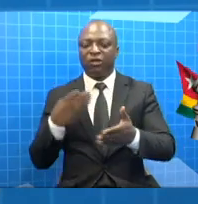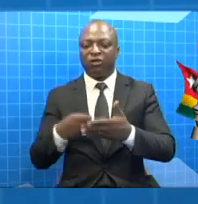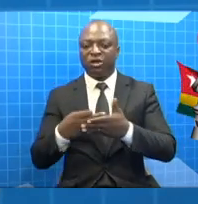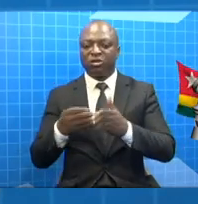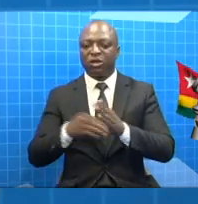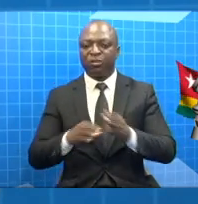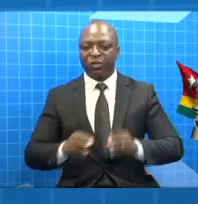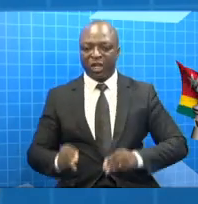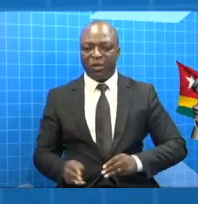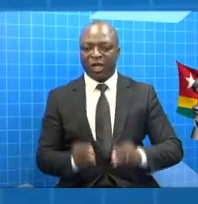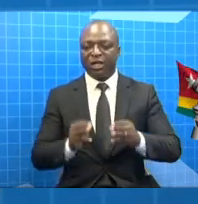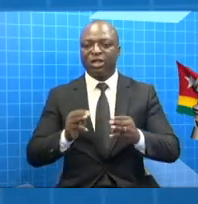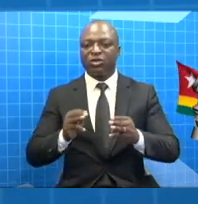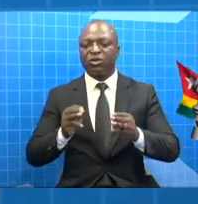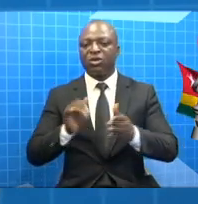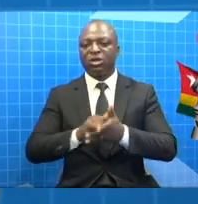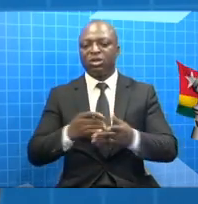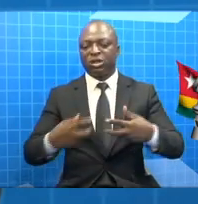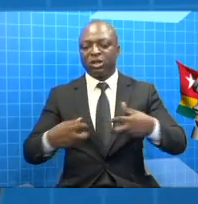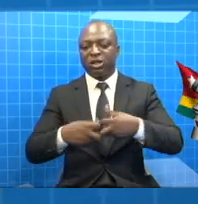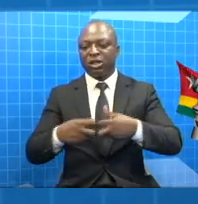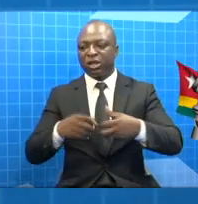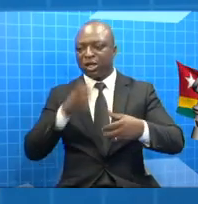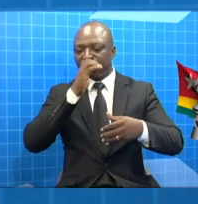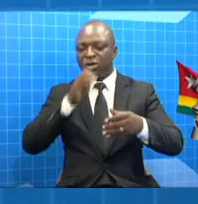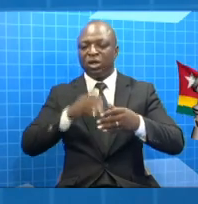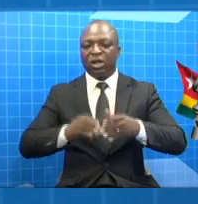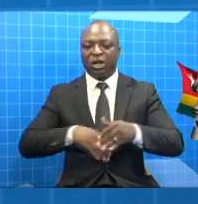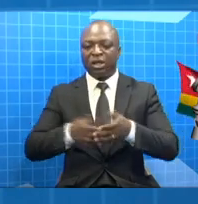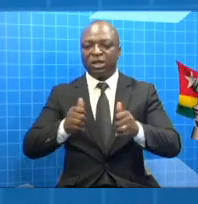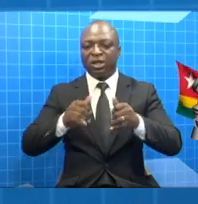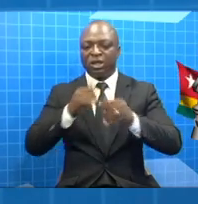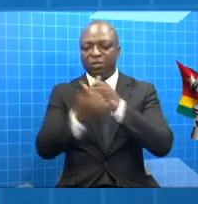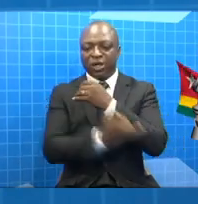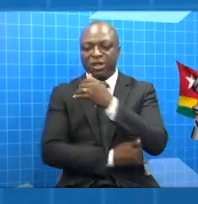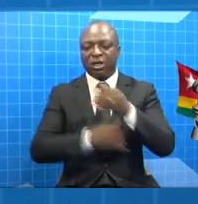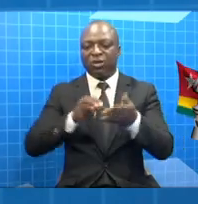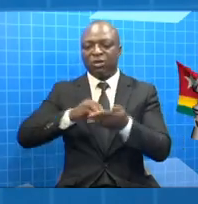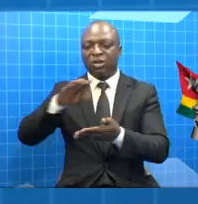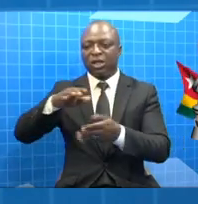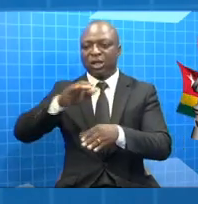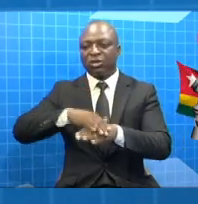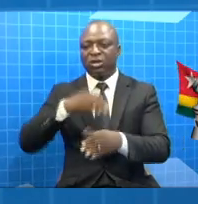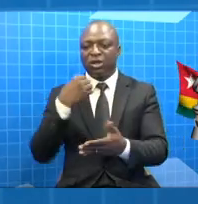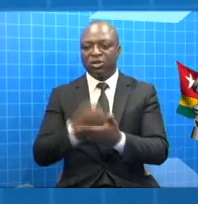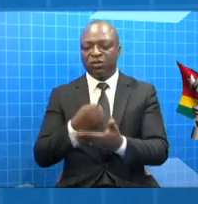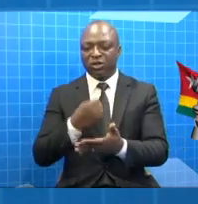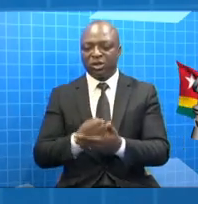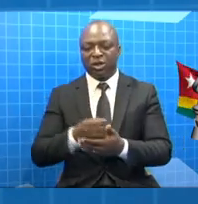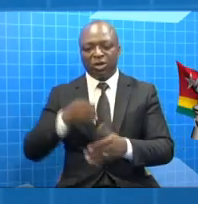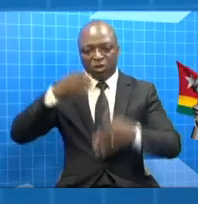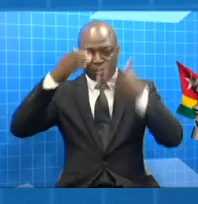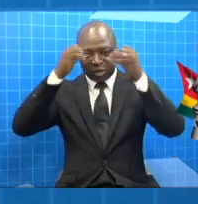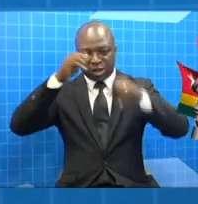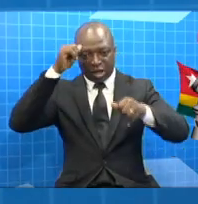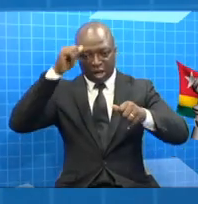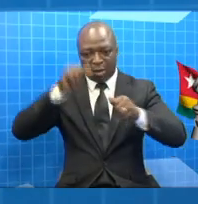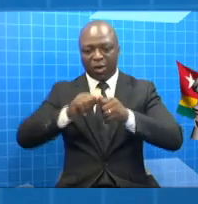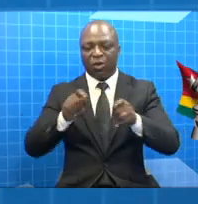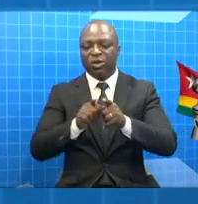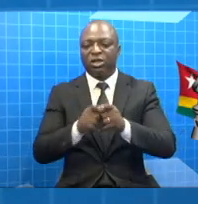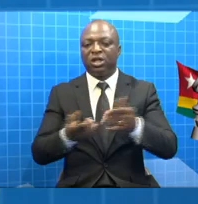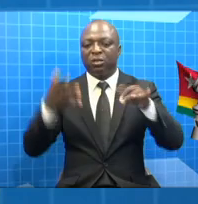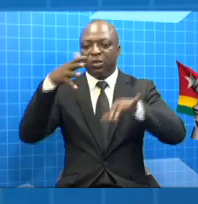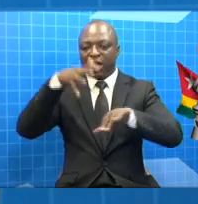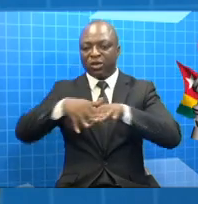la mécanisation, l'irrigation, l'accès des paysans aux engrais à prix subventionnés. Le président rappelle par ailleurs l'implication